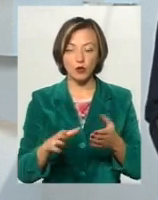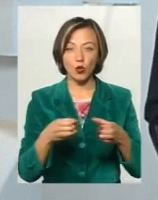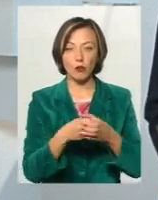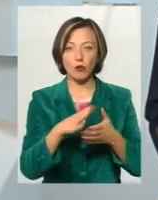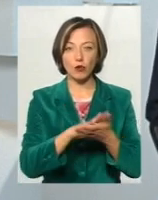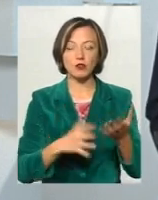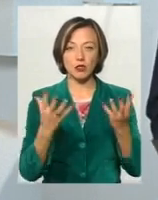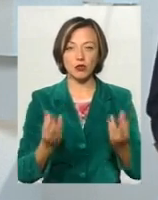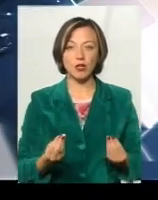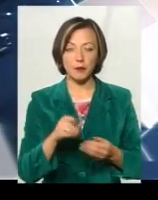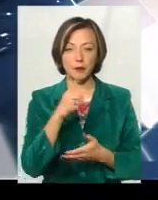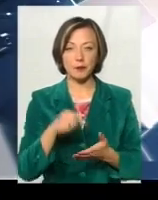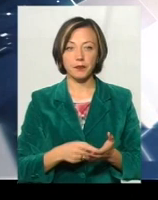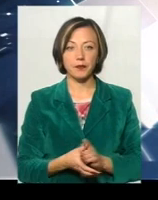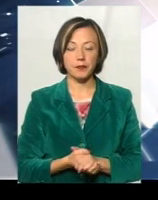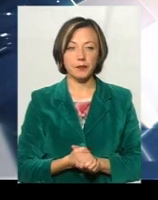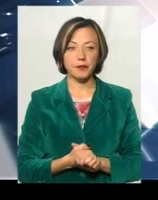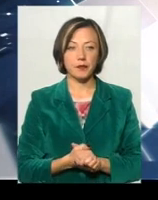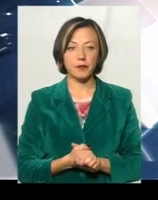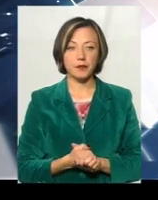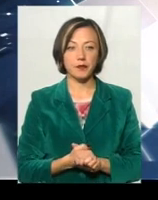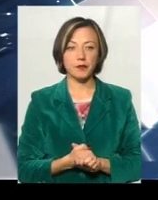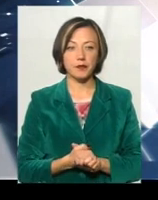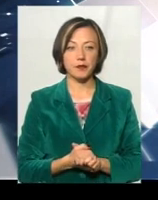групи продовженого дня у школах?